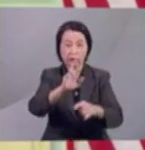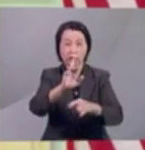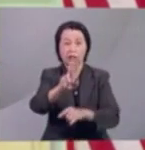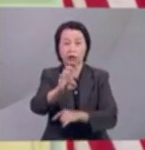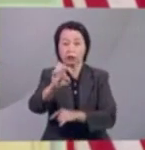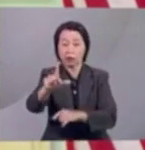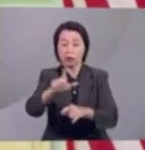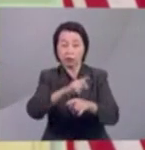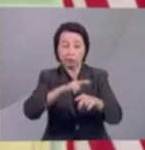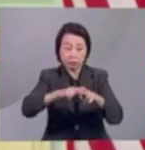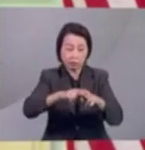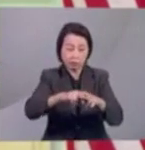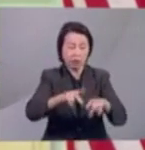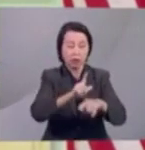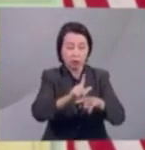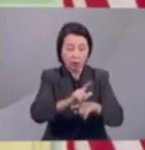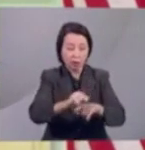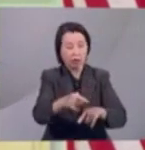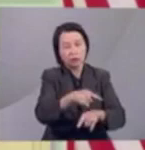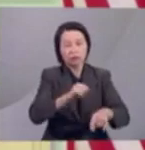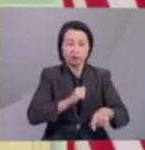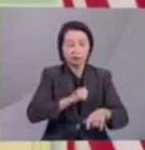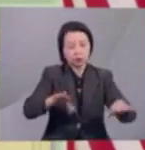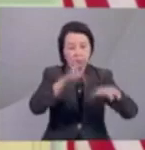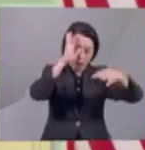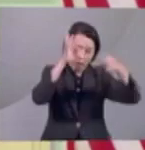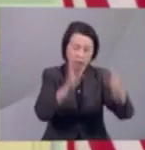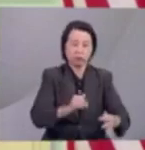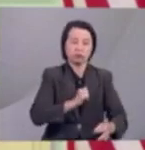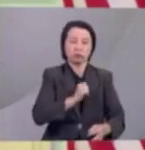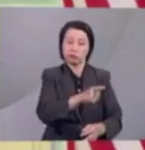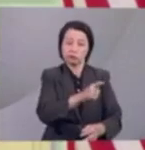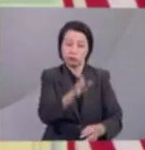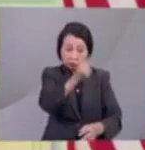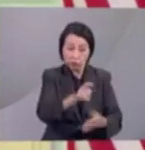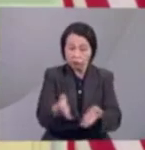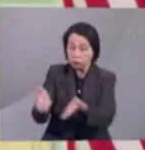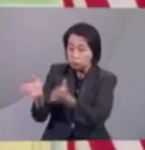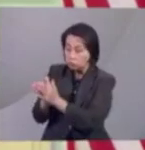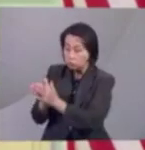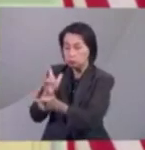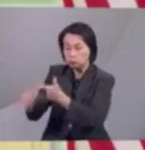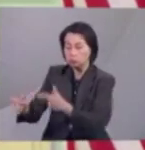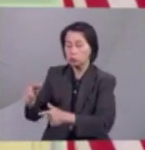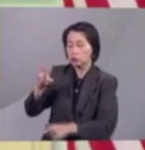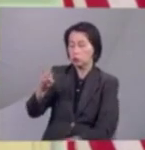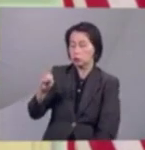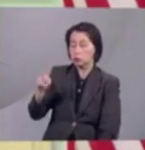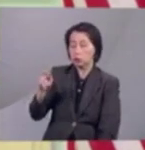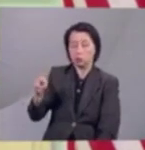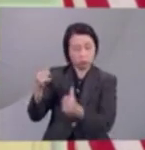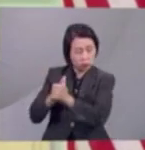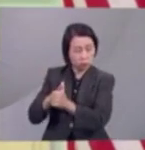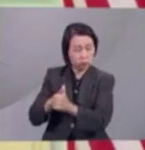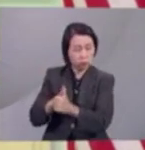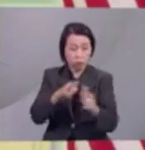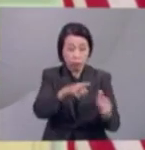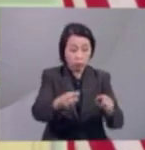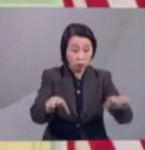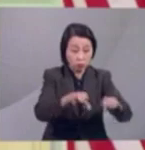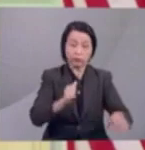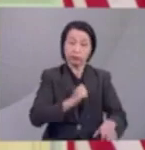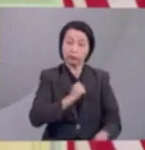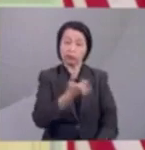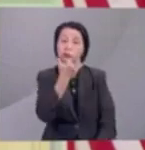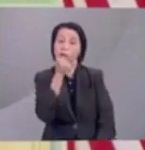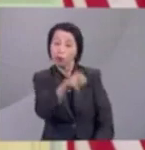membuat keputusan sendiri tanpa merujuk pada kerajaan, kerana ini adalah tindakan yang salah. Jadi